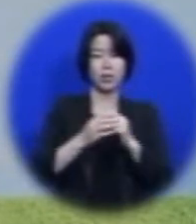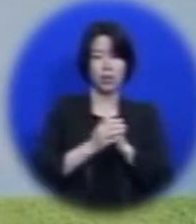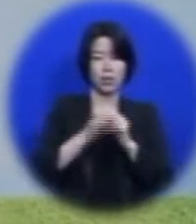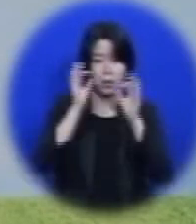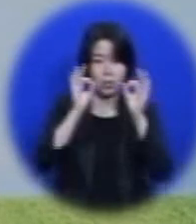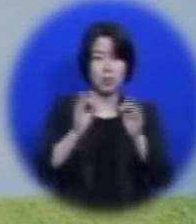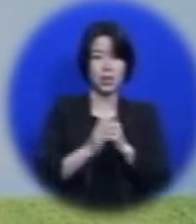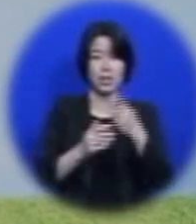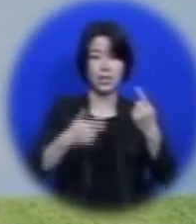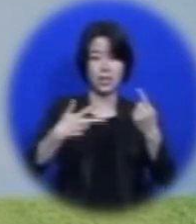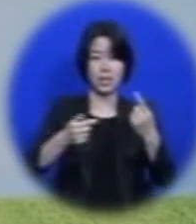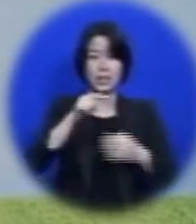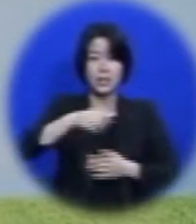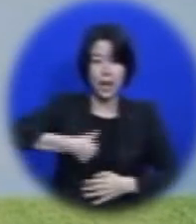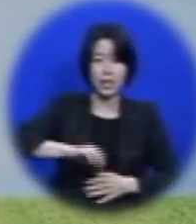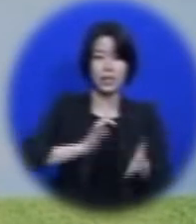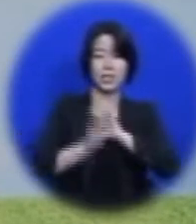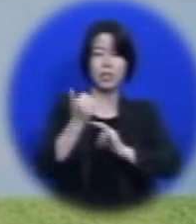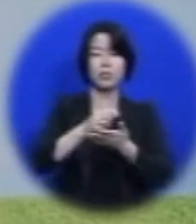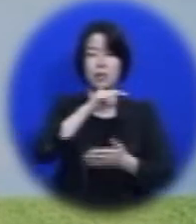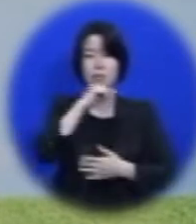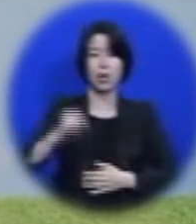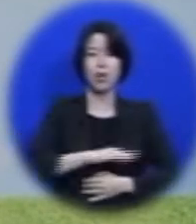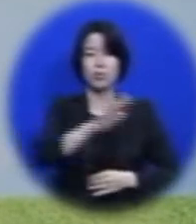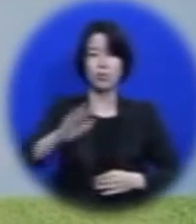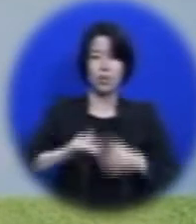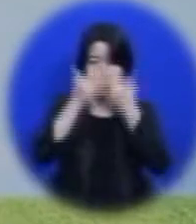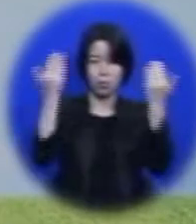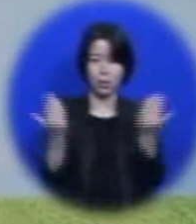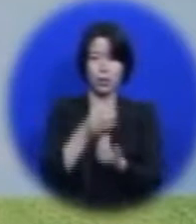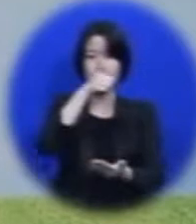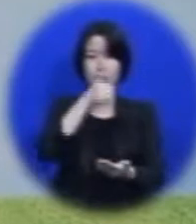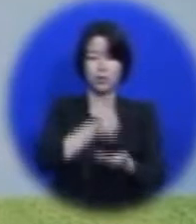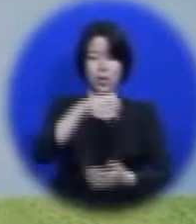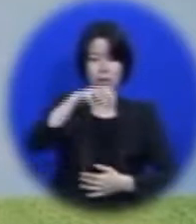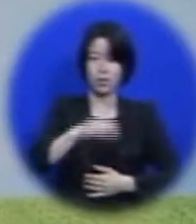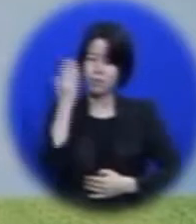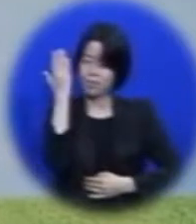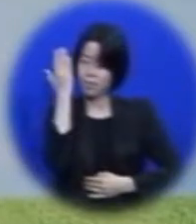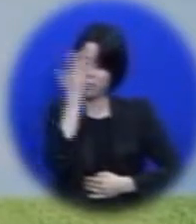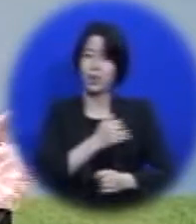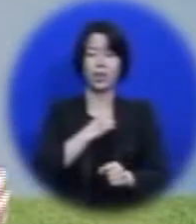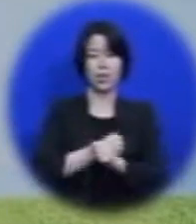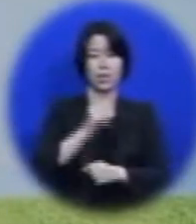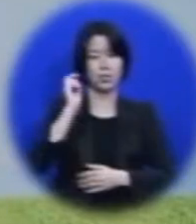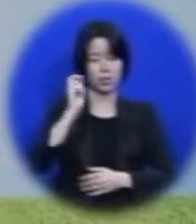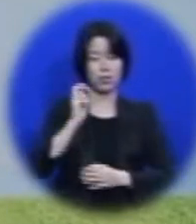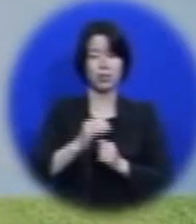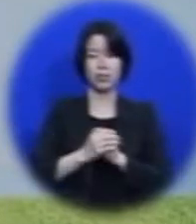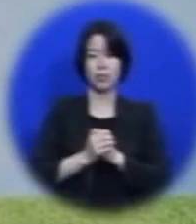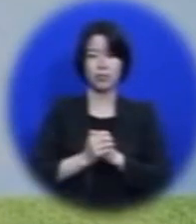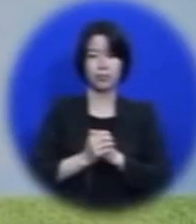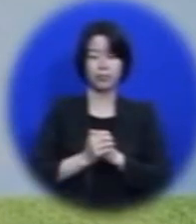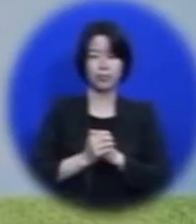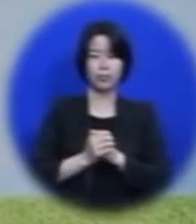그 아들 예수의 피가 우리를 모든 죄에서 깨끗하게 하실 것이요.